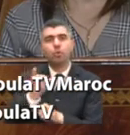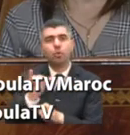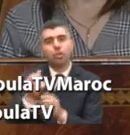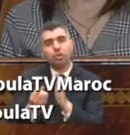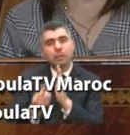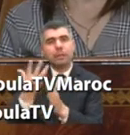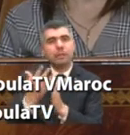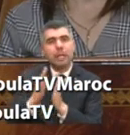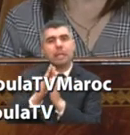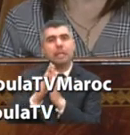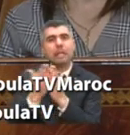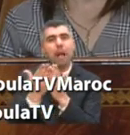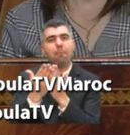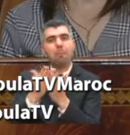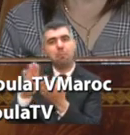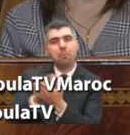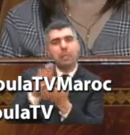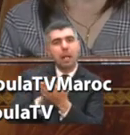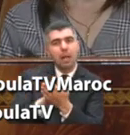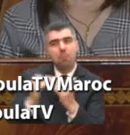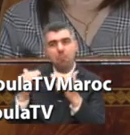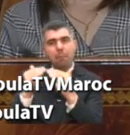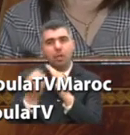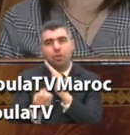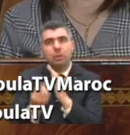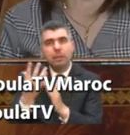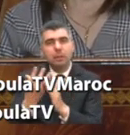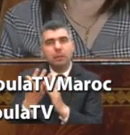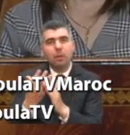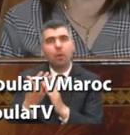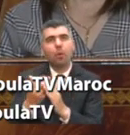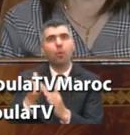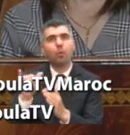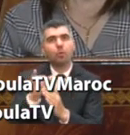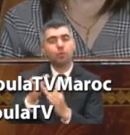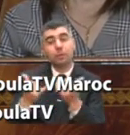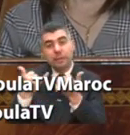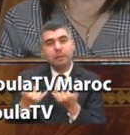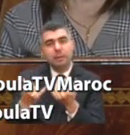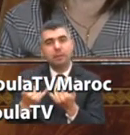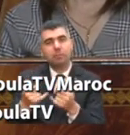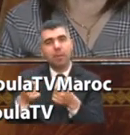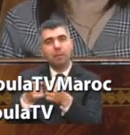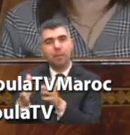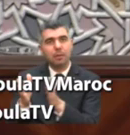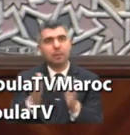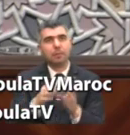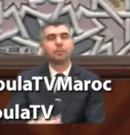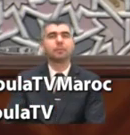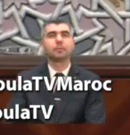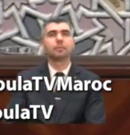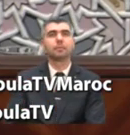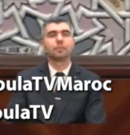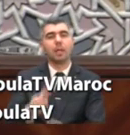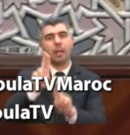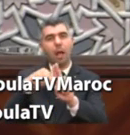وتحيين وملائمة المناهج الجديدة لما هو آني. شكرا. كلمة لكم سيد